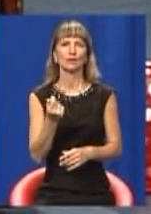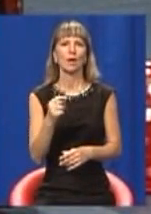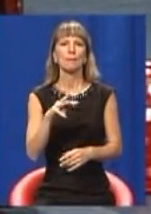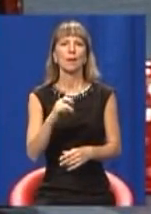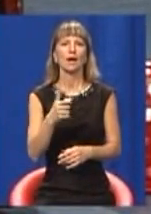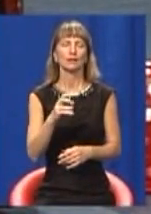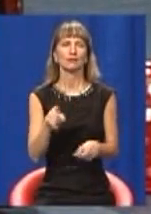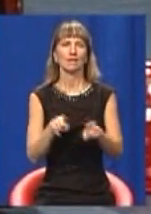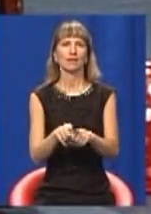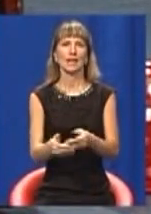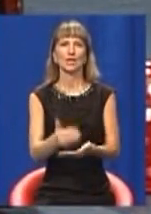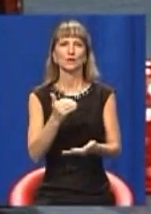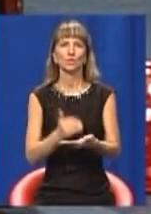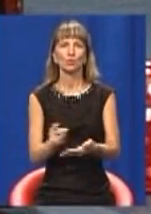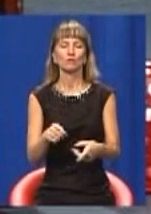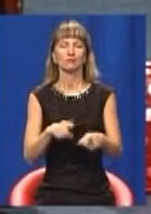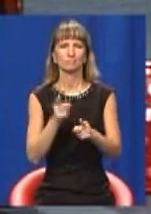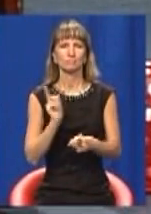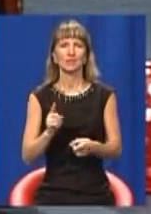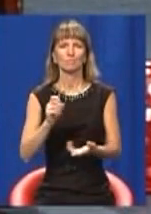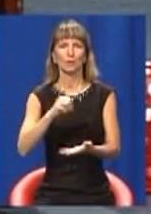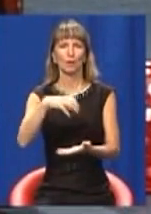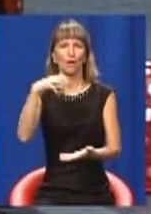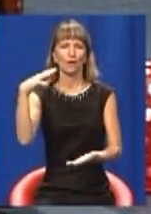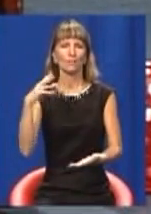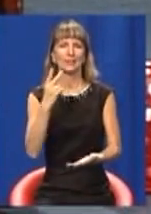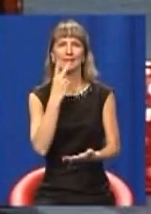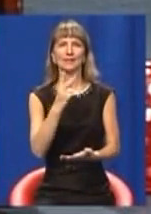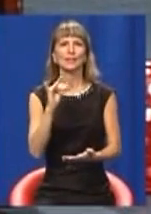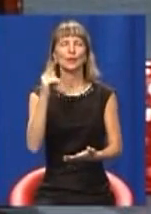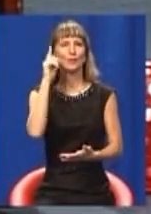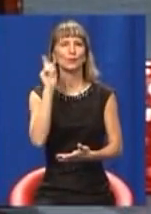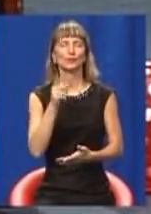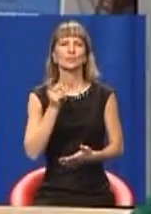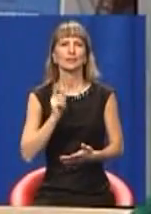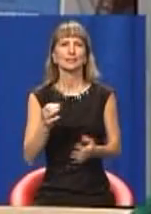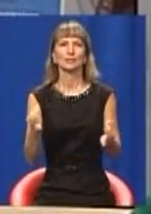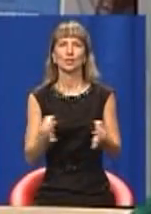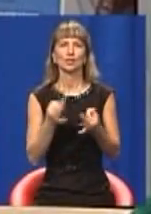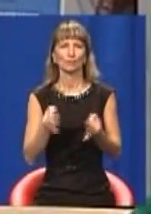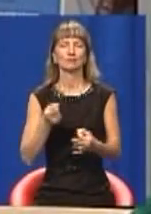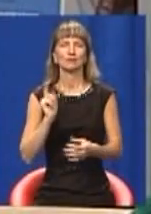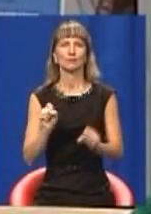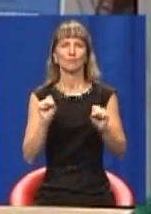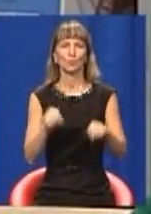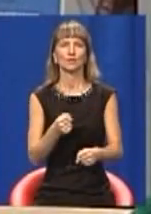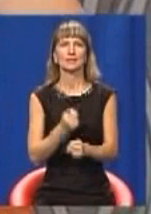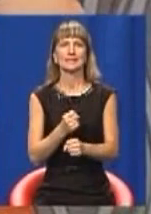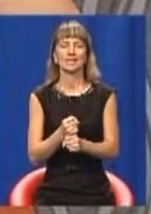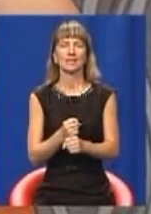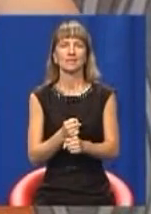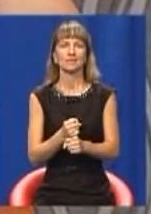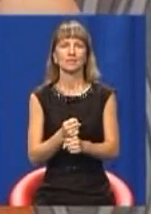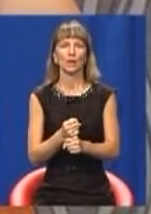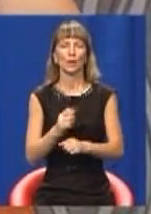такий результат потім, що справді джин тут випаровує, літає, потім починаєш дивитися і думаєш, що справді нічого собі дійсно можна створити